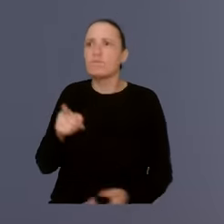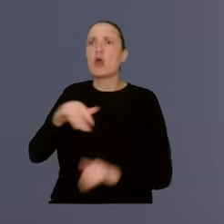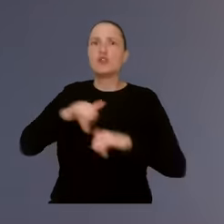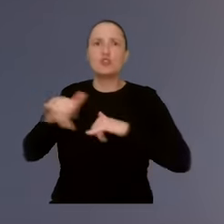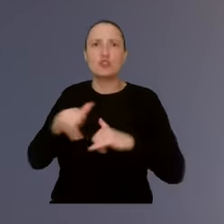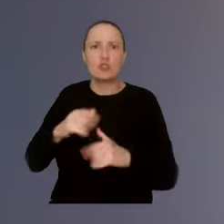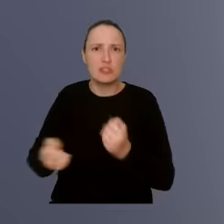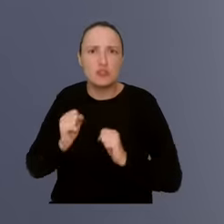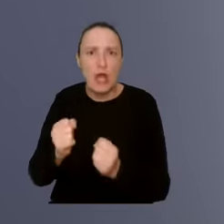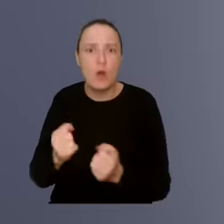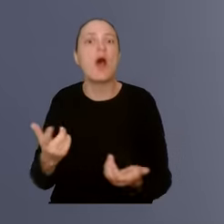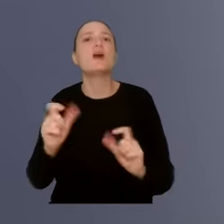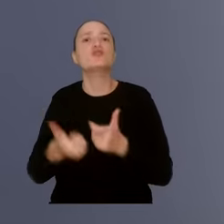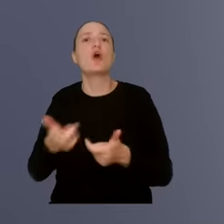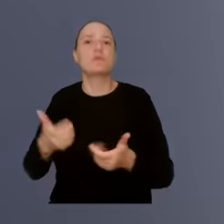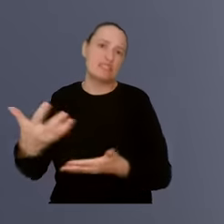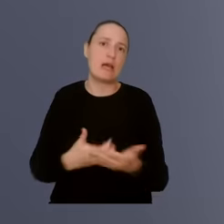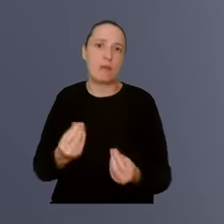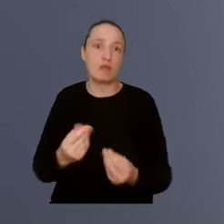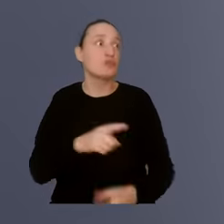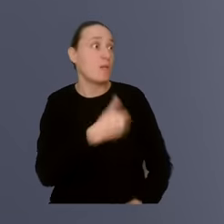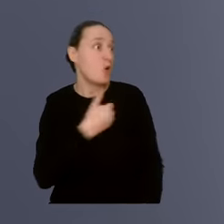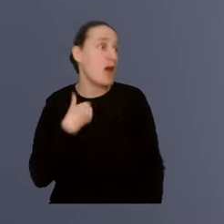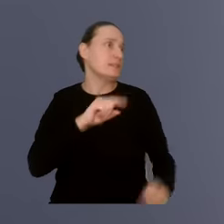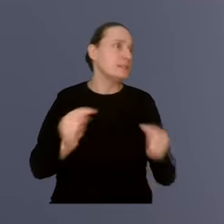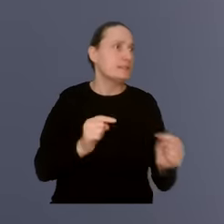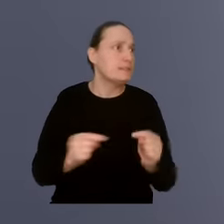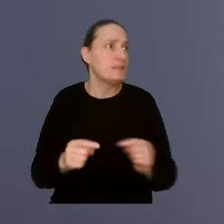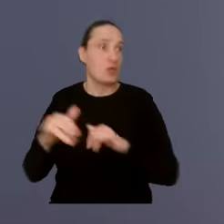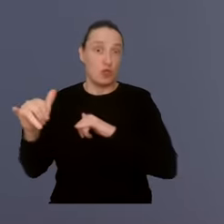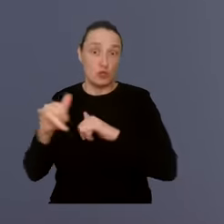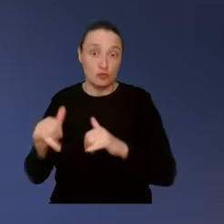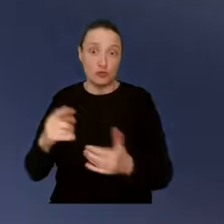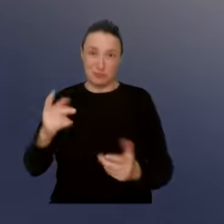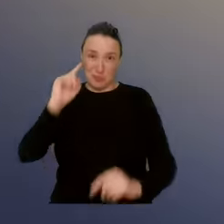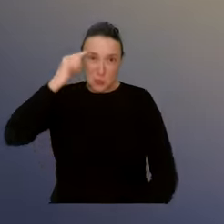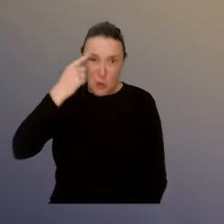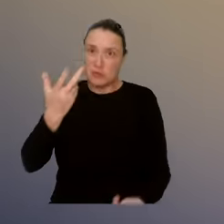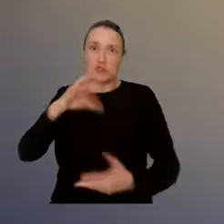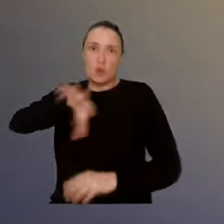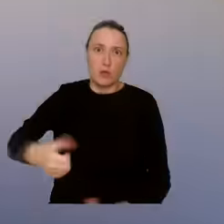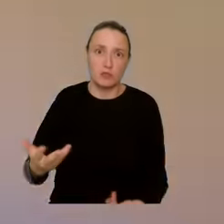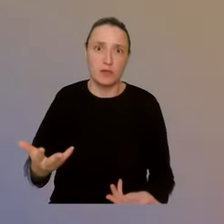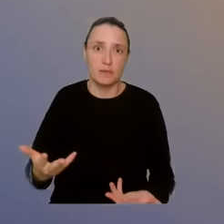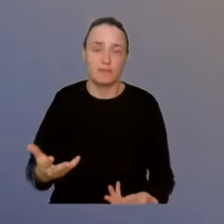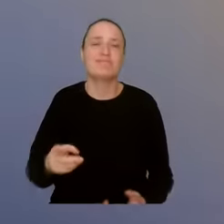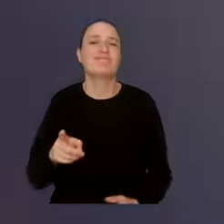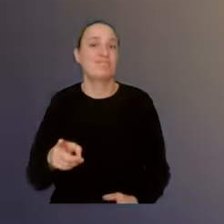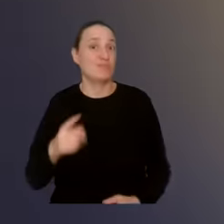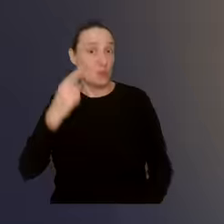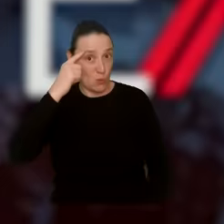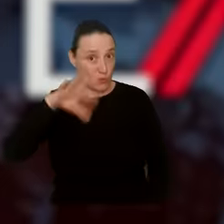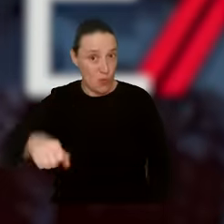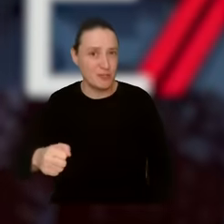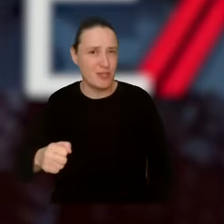jednym zarobili pieniądze. Polacy dyskutują, czy rządzą nami idioci, czy złodzieje. To pytanie wciąż jest aktualne.